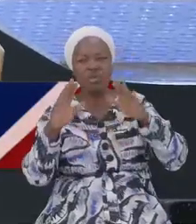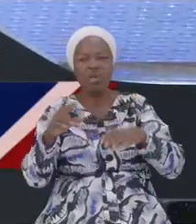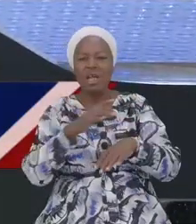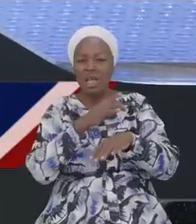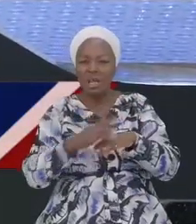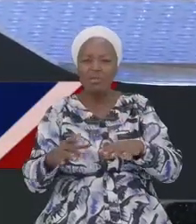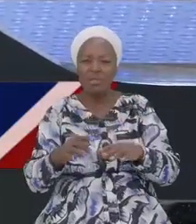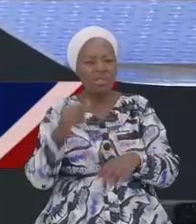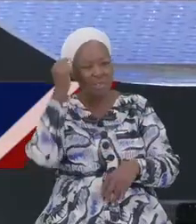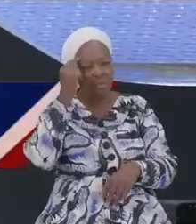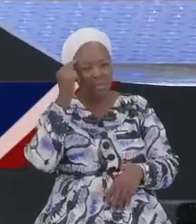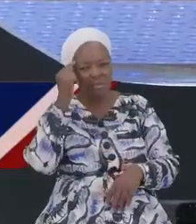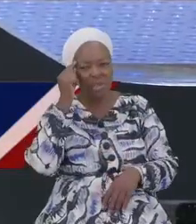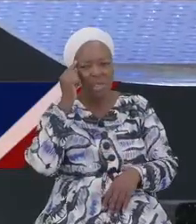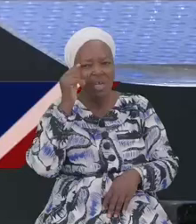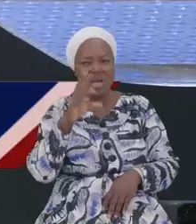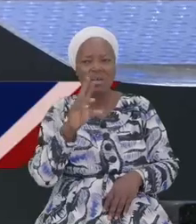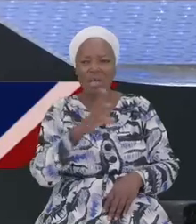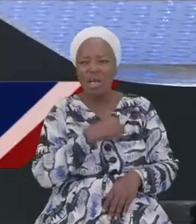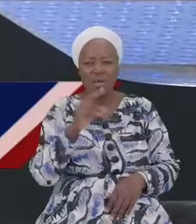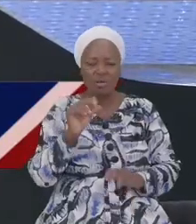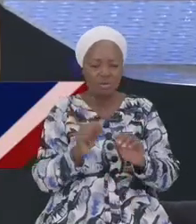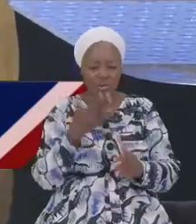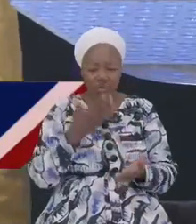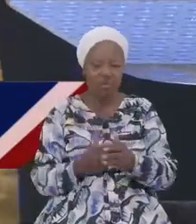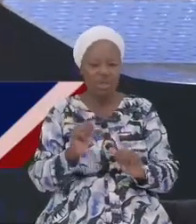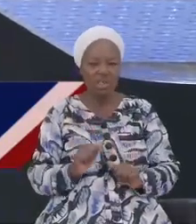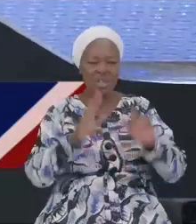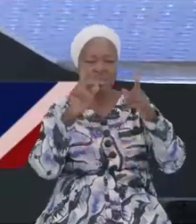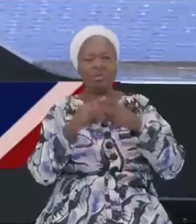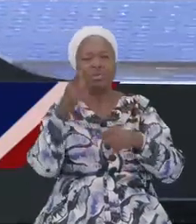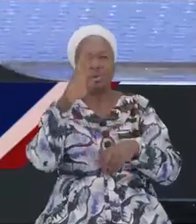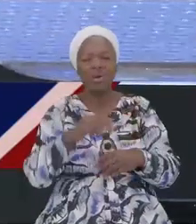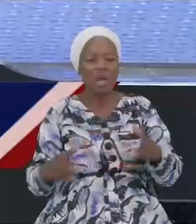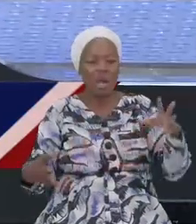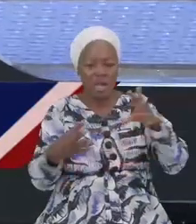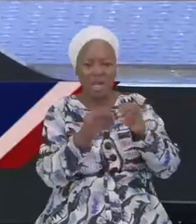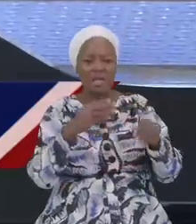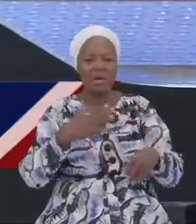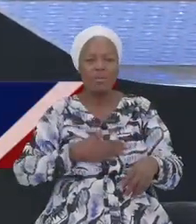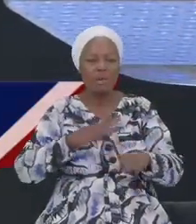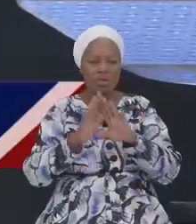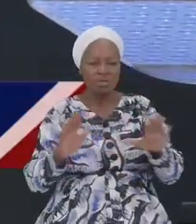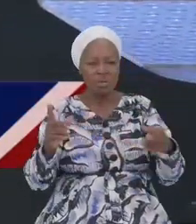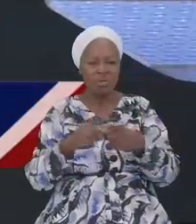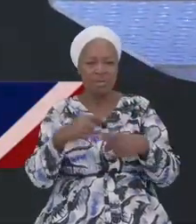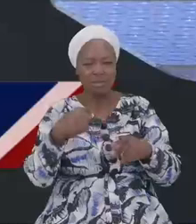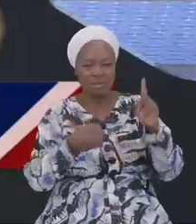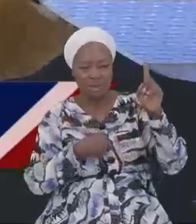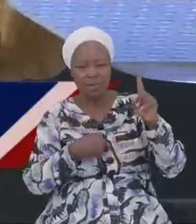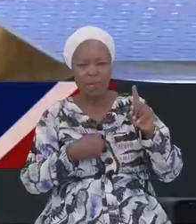viennent sans perception. Il n'y a pas de soumission à Dieu. Rassemblez-moi, mes